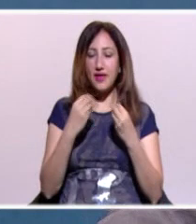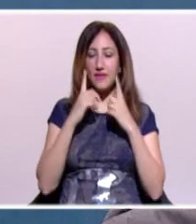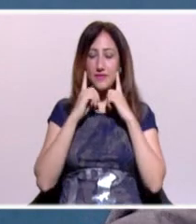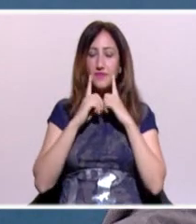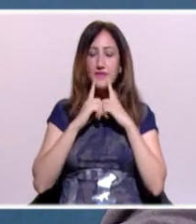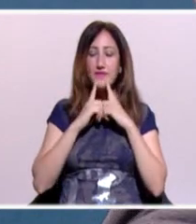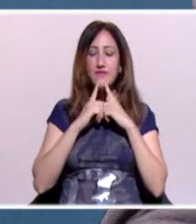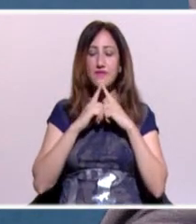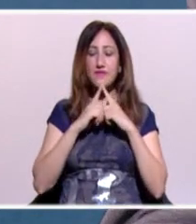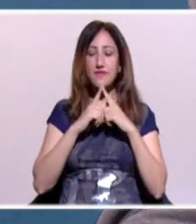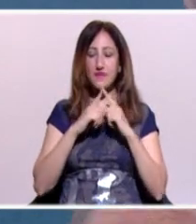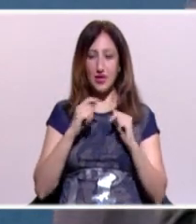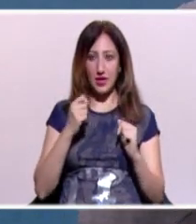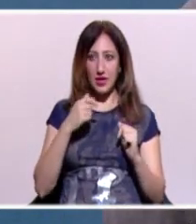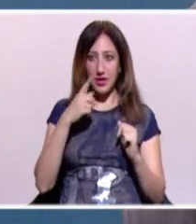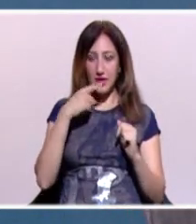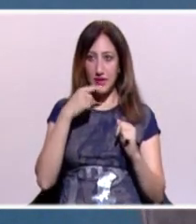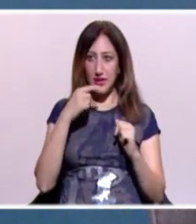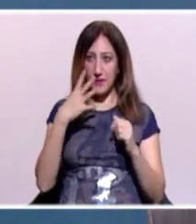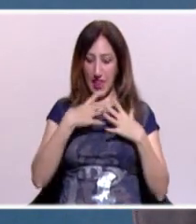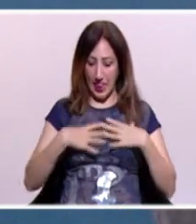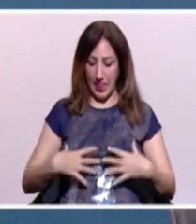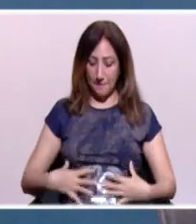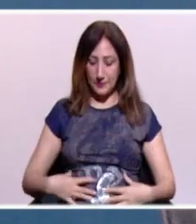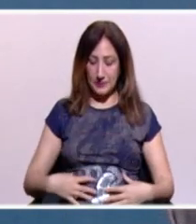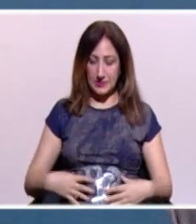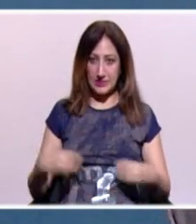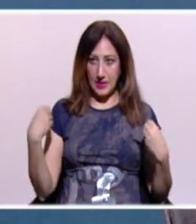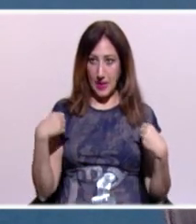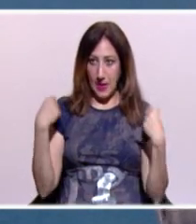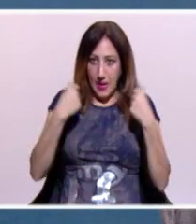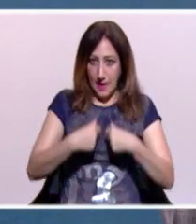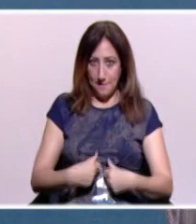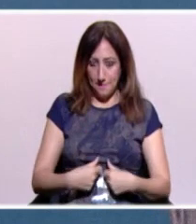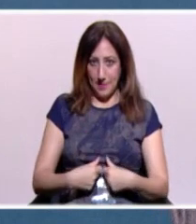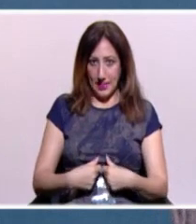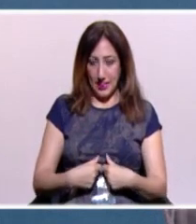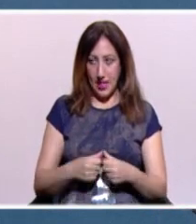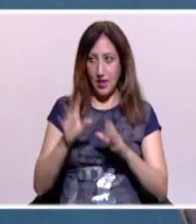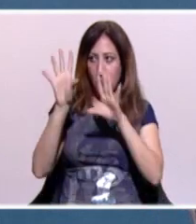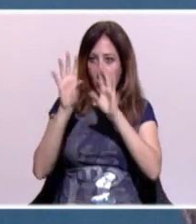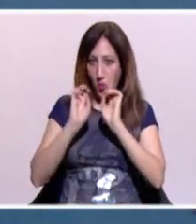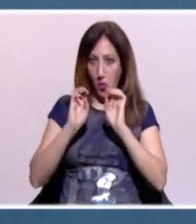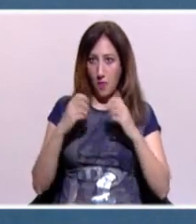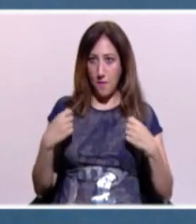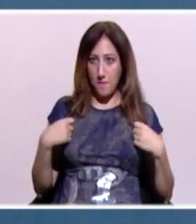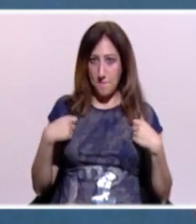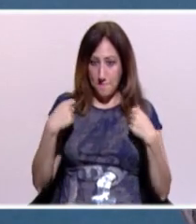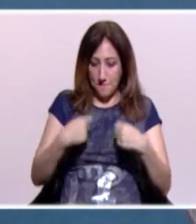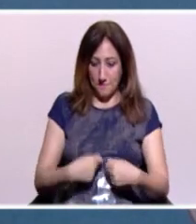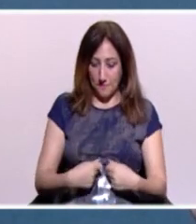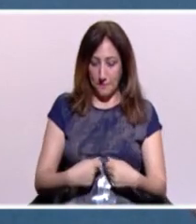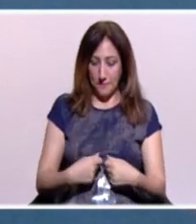البنا في الدقن الاتقل شويه في بعض في لبسه. يعني البدله دي كانت بتاعت شكري مصطفى بيلبس كده، والبنا كان بيلبس